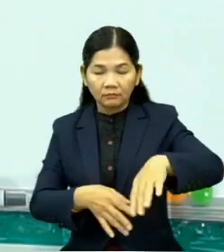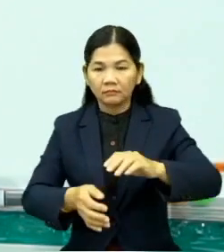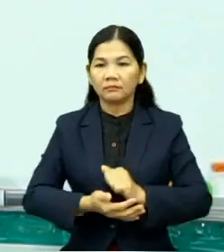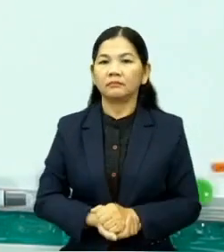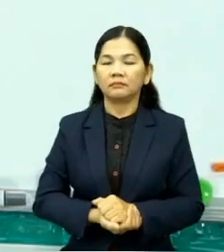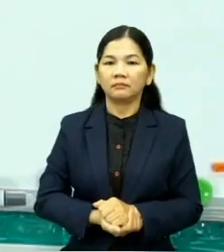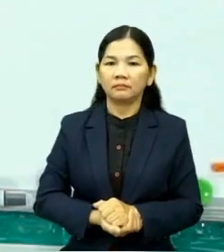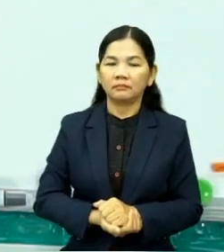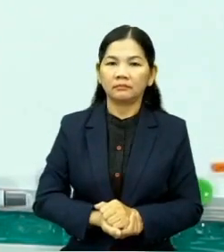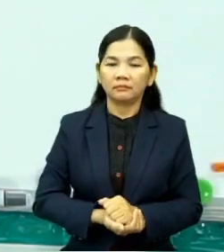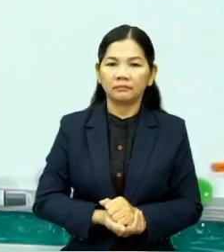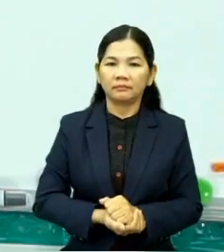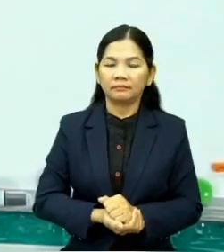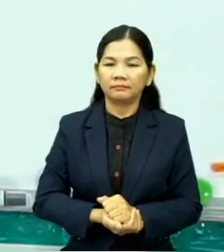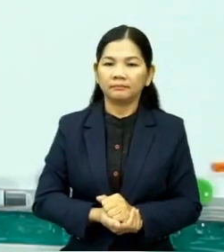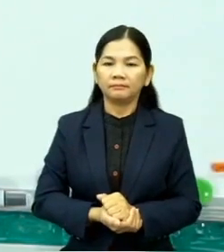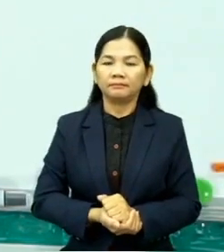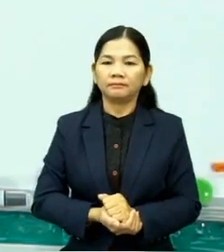តាខេ